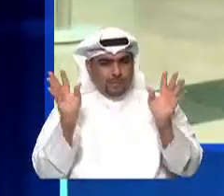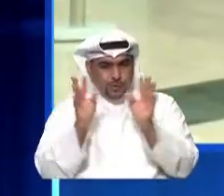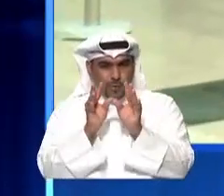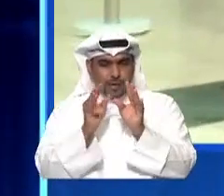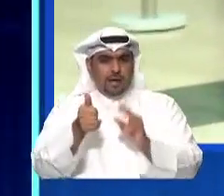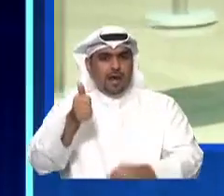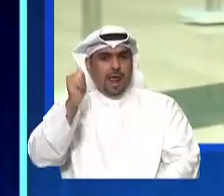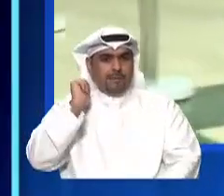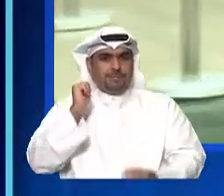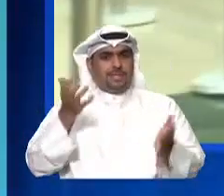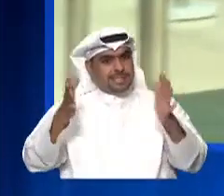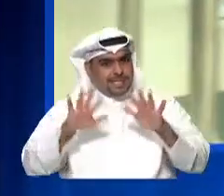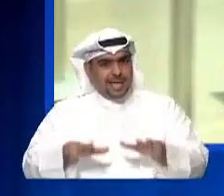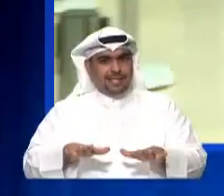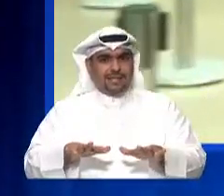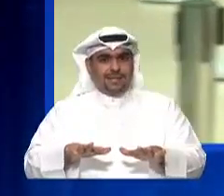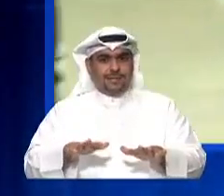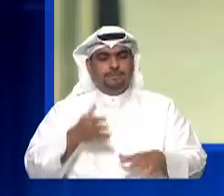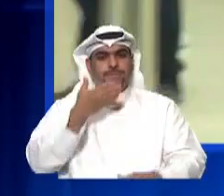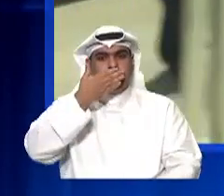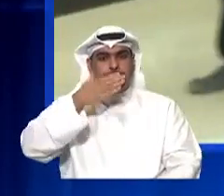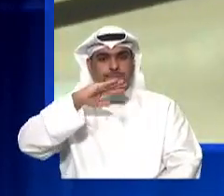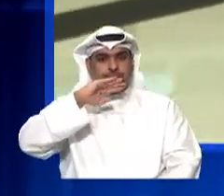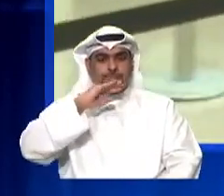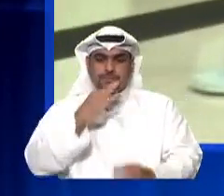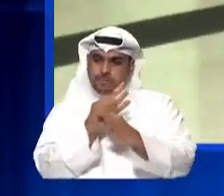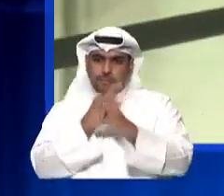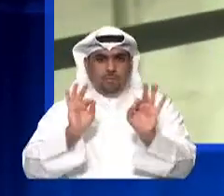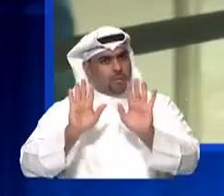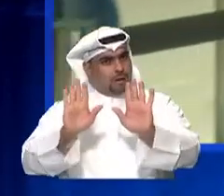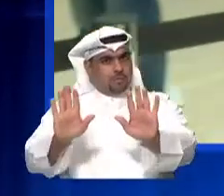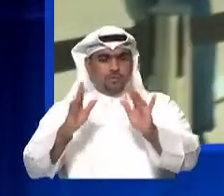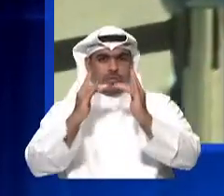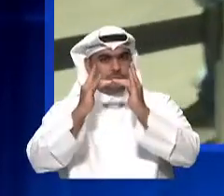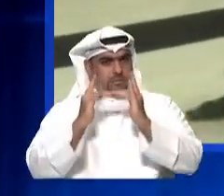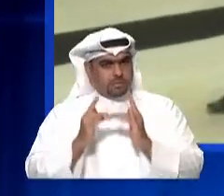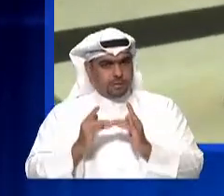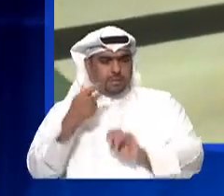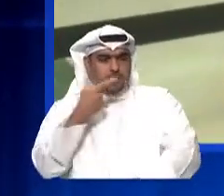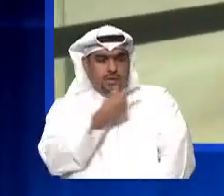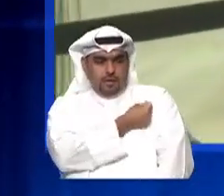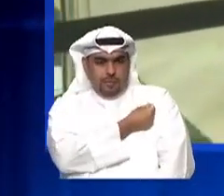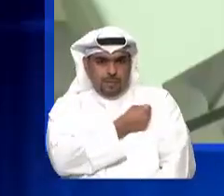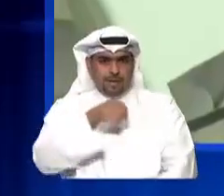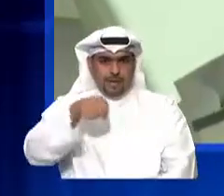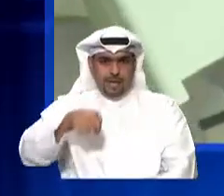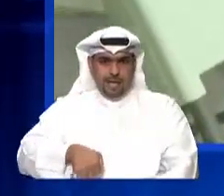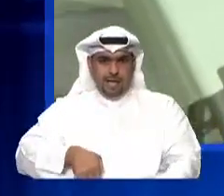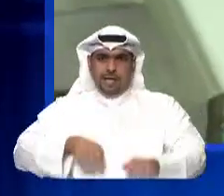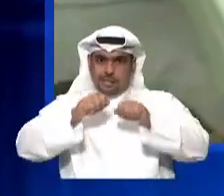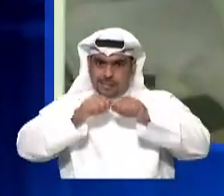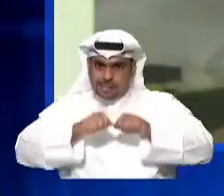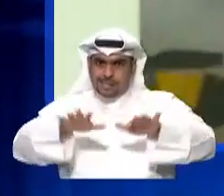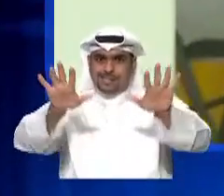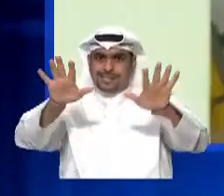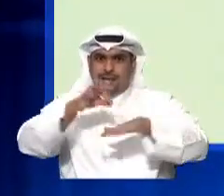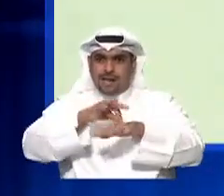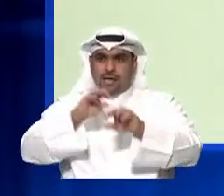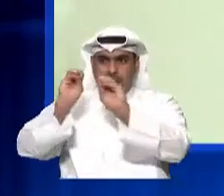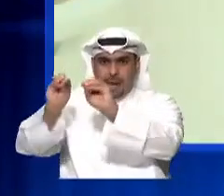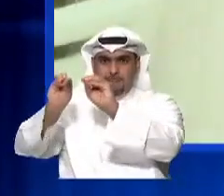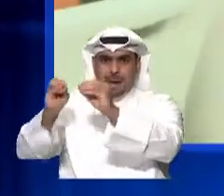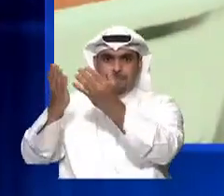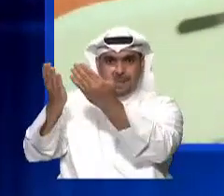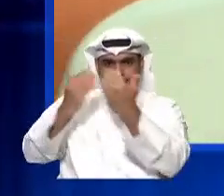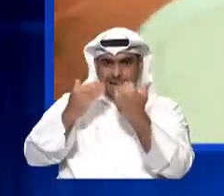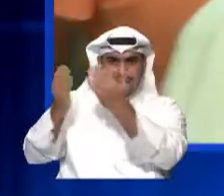سعة في جهوزية موجودين. طبعا دائما أول يوم يصير في حضور أقل، يبلغون ربعهم، ينتشر الخبر ويبدأ الحضور يزداد مع الأيام،